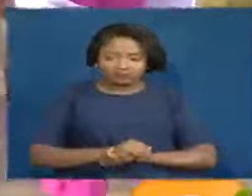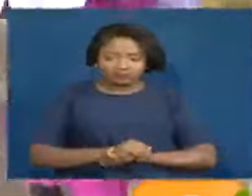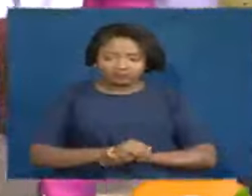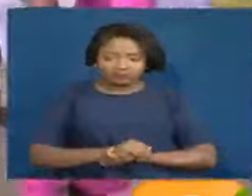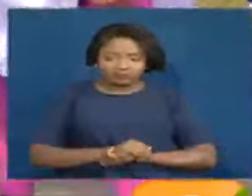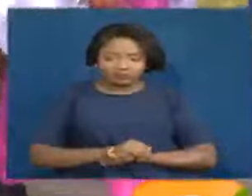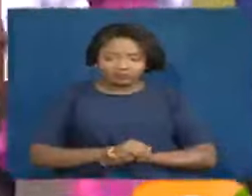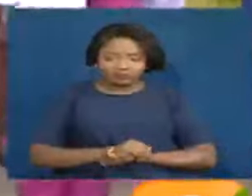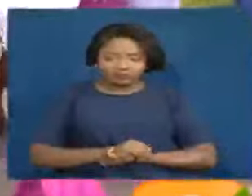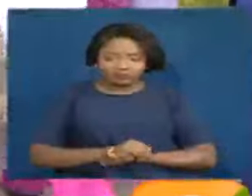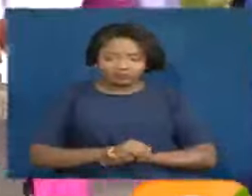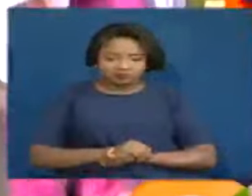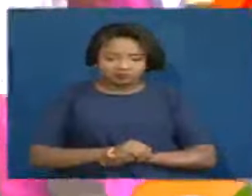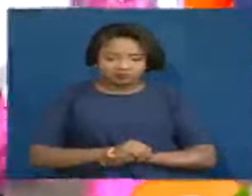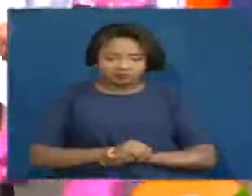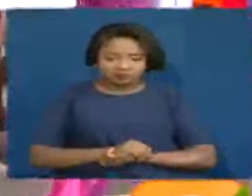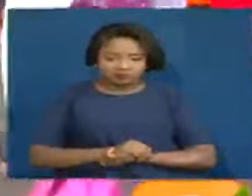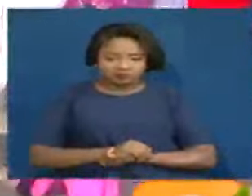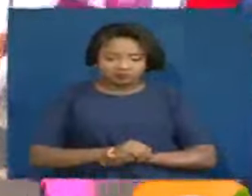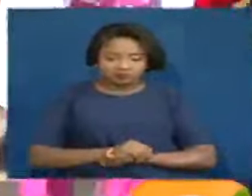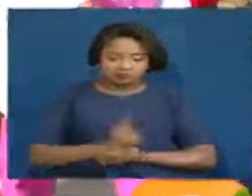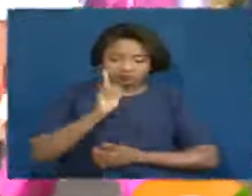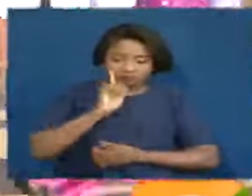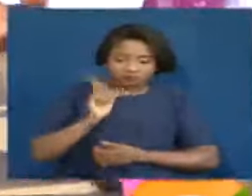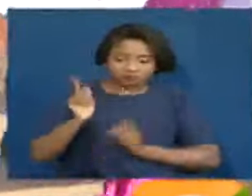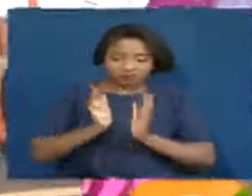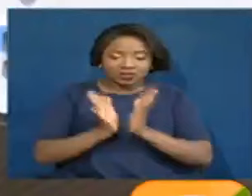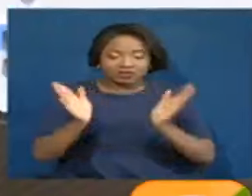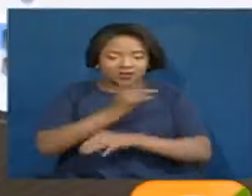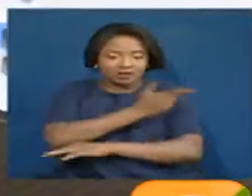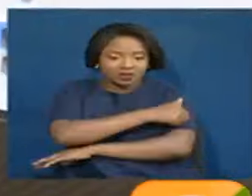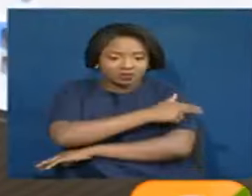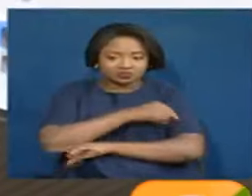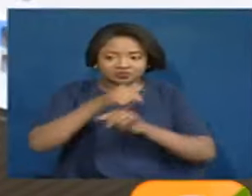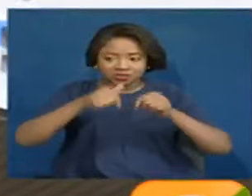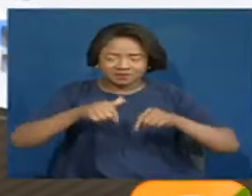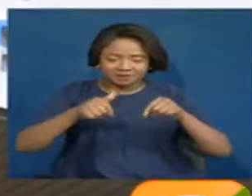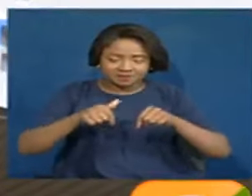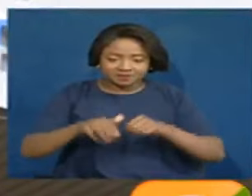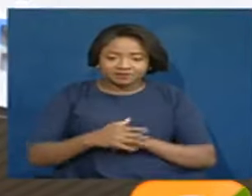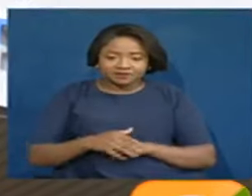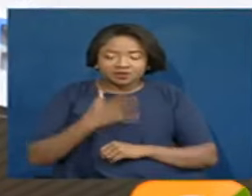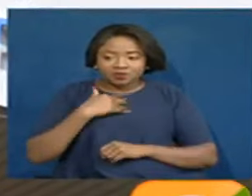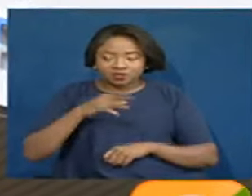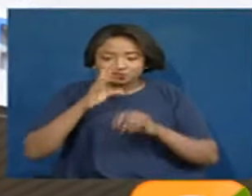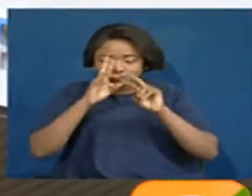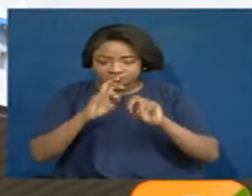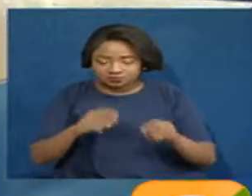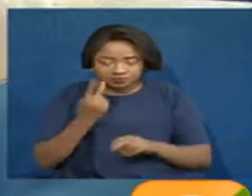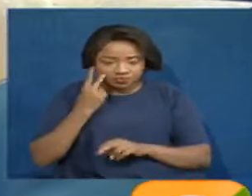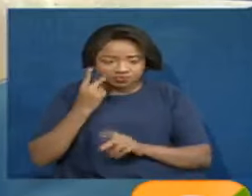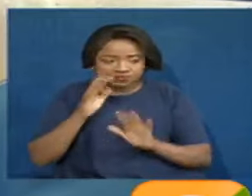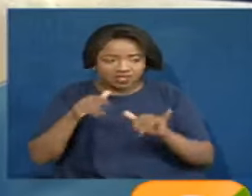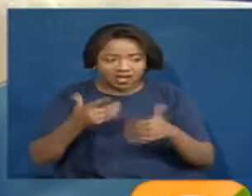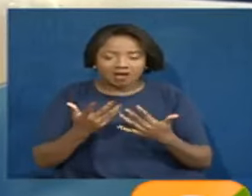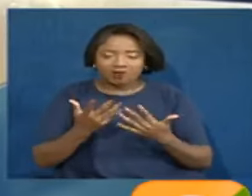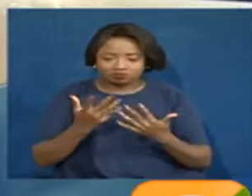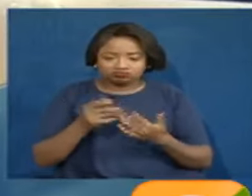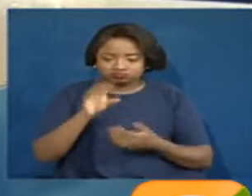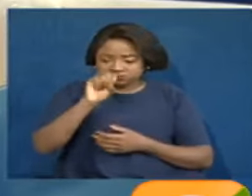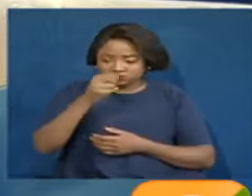Ni ziara ya kwanza kwenye hospitali za umma kutathmini jinsi bima mpya ya matibabu ya SHA inatoa huduma za malipo